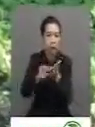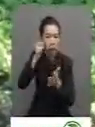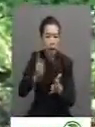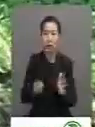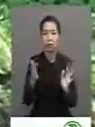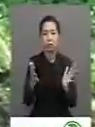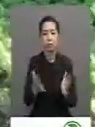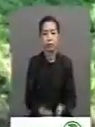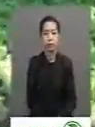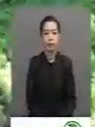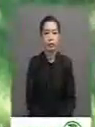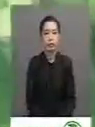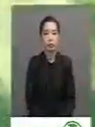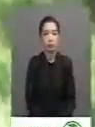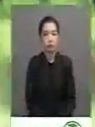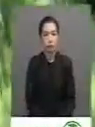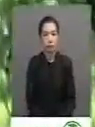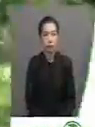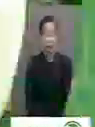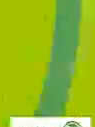ไขแบบจริงจังสักทีค่ะ